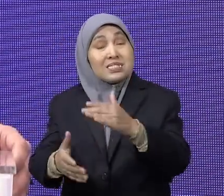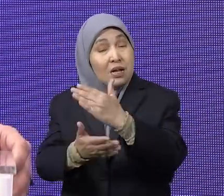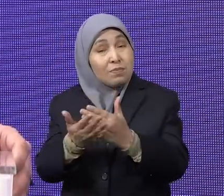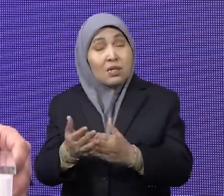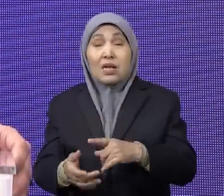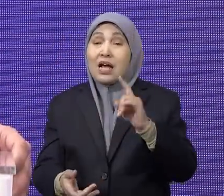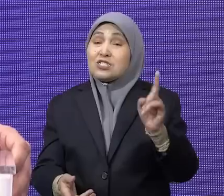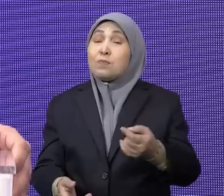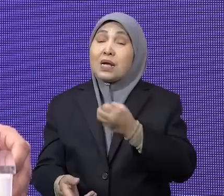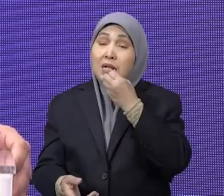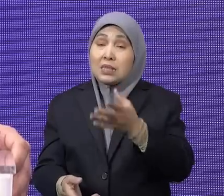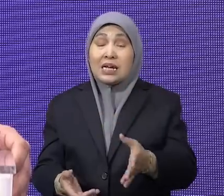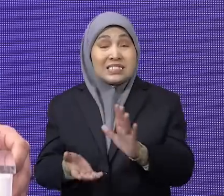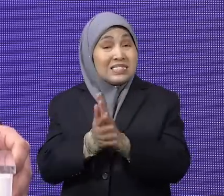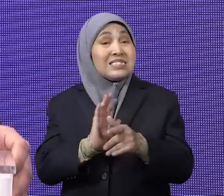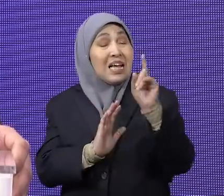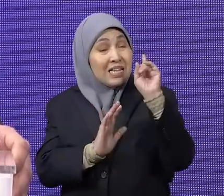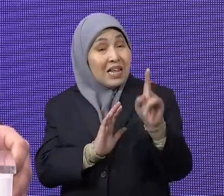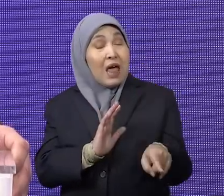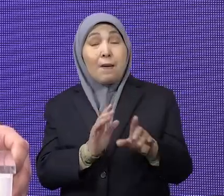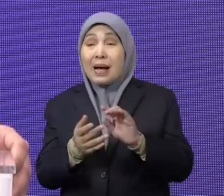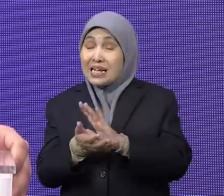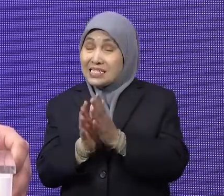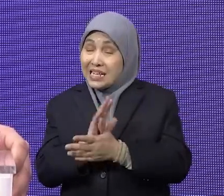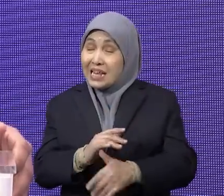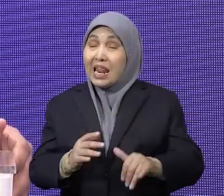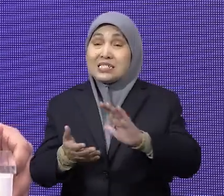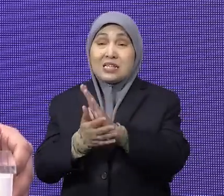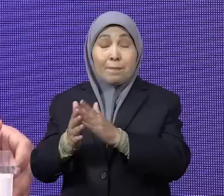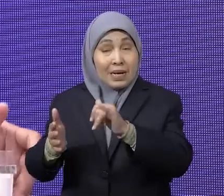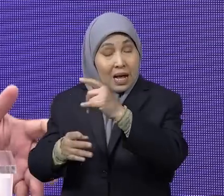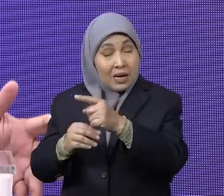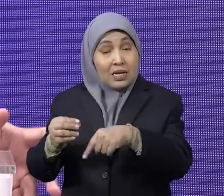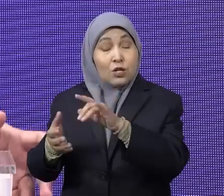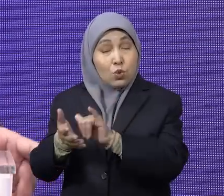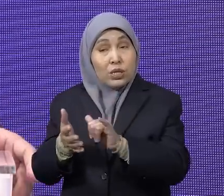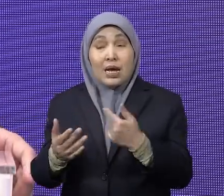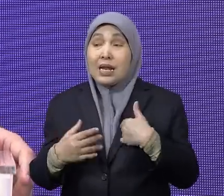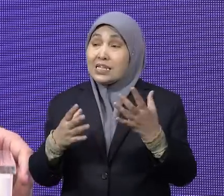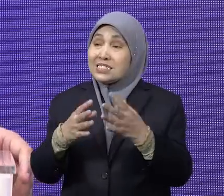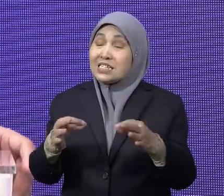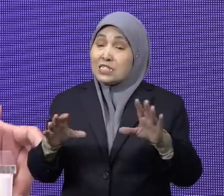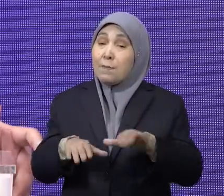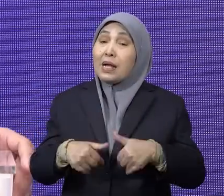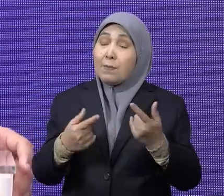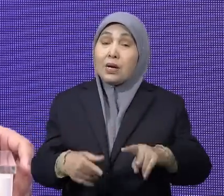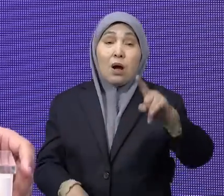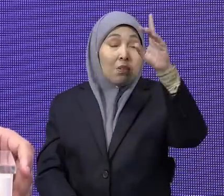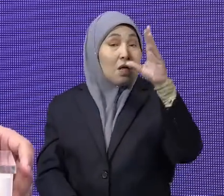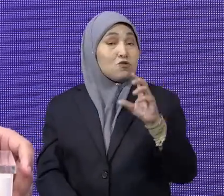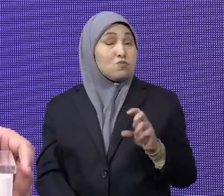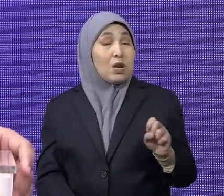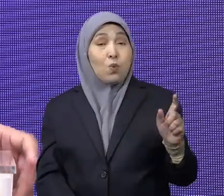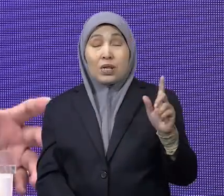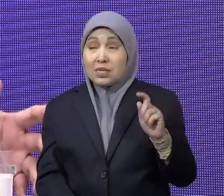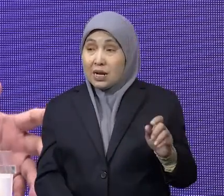hanyalah berkata kepadanya, jadilah, maka jadilah sesuatu itu. Ini merupakan cerita bagaimana Allah Subhanahu Wa